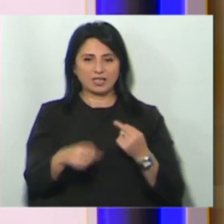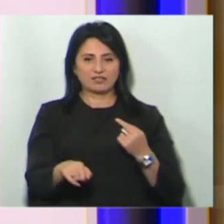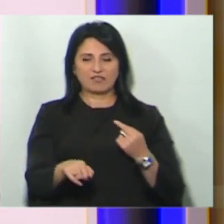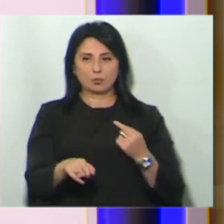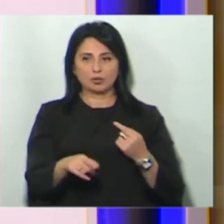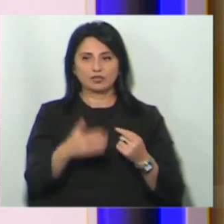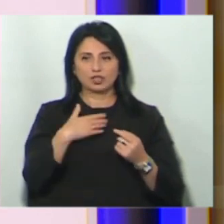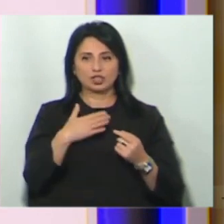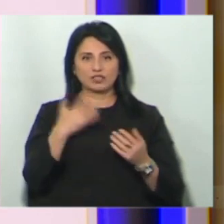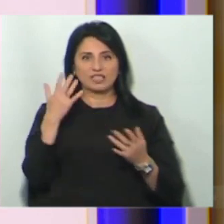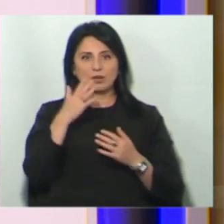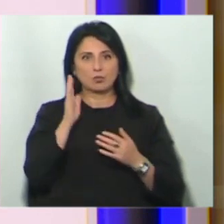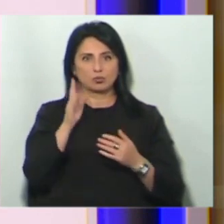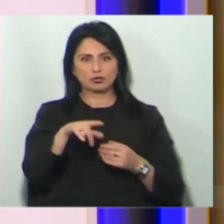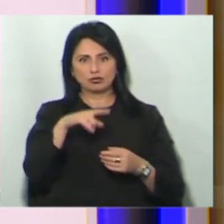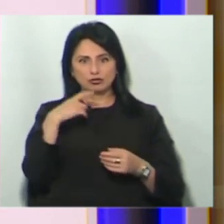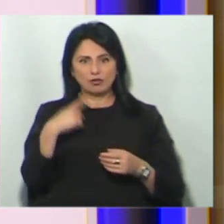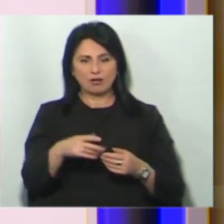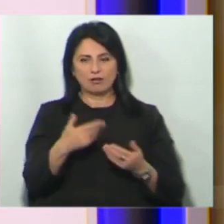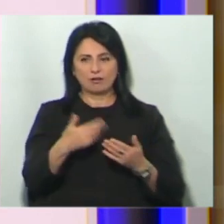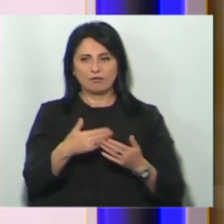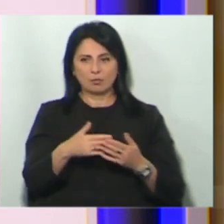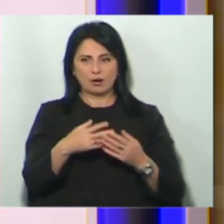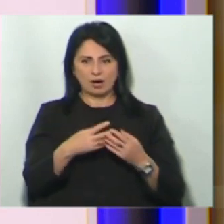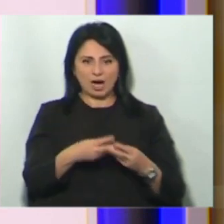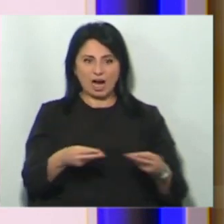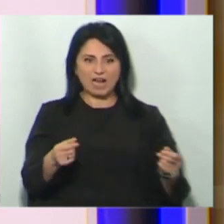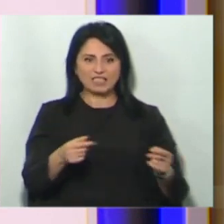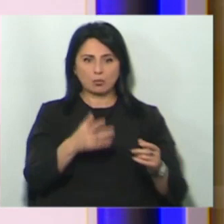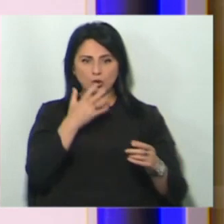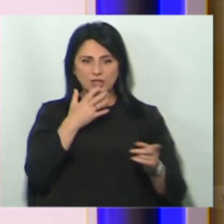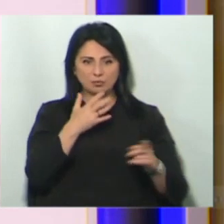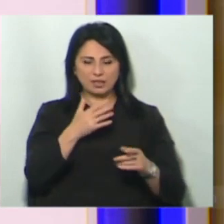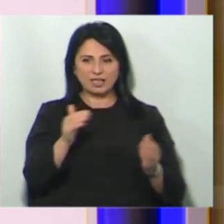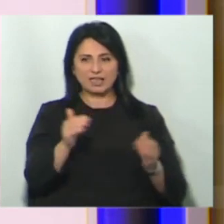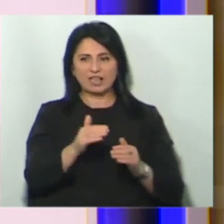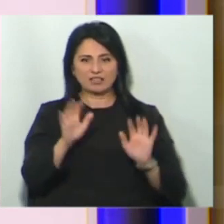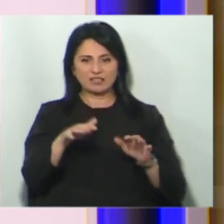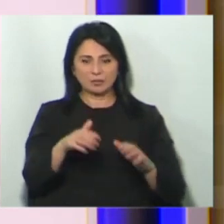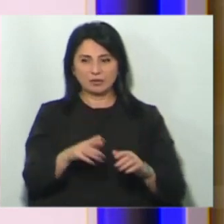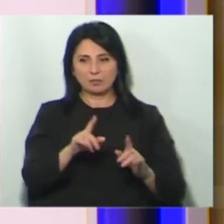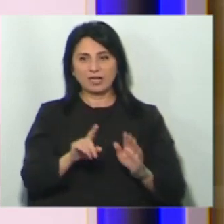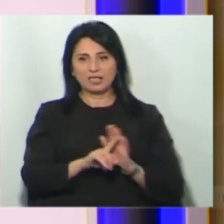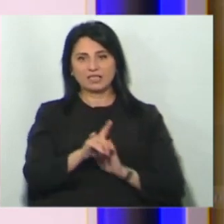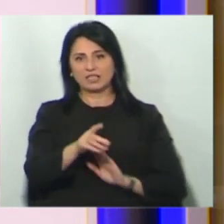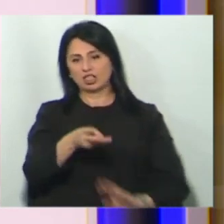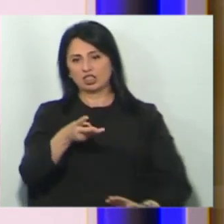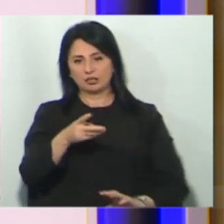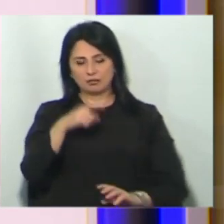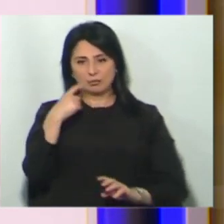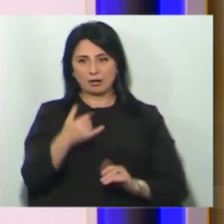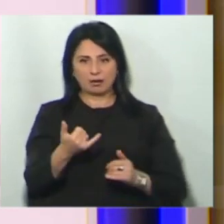ganshaubit, ce nu e armat genepsegan, oltu isaris home, ca zaphuli bevradu protpili, neaglebat umiani, da merit, treba să scheli